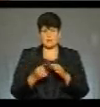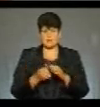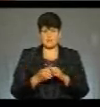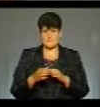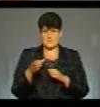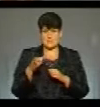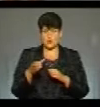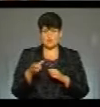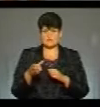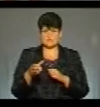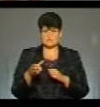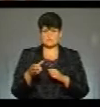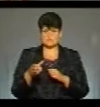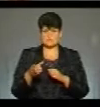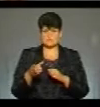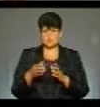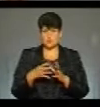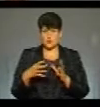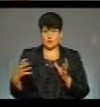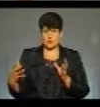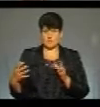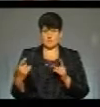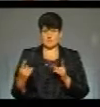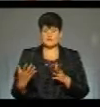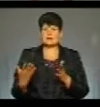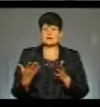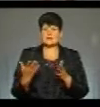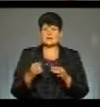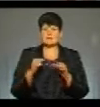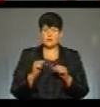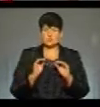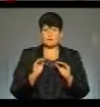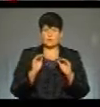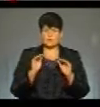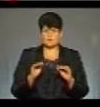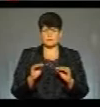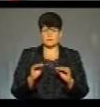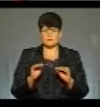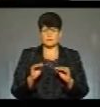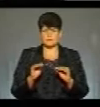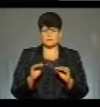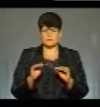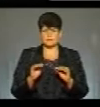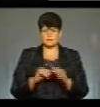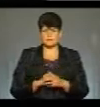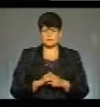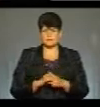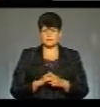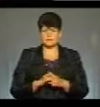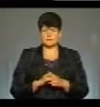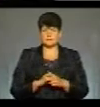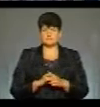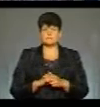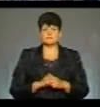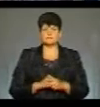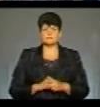товстий, довгий, великий, який можна покласти на станину і полірувати. Олена Кирилів, Марта